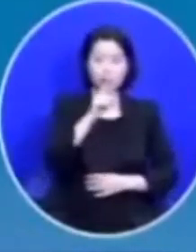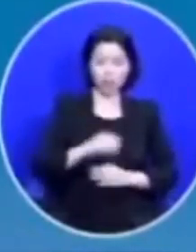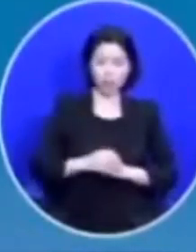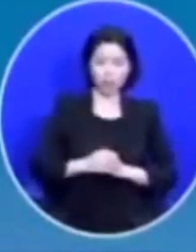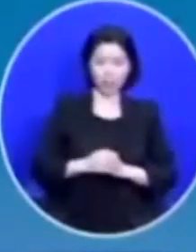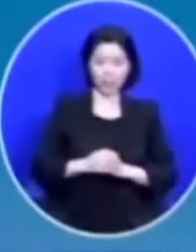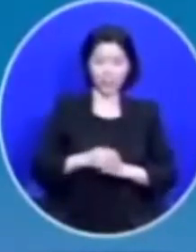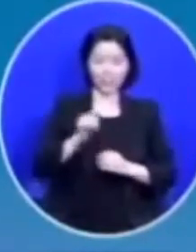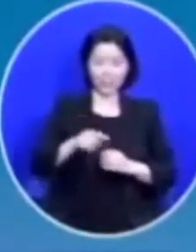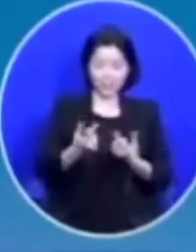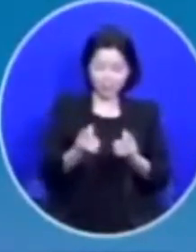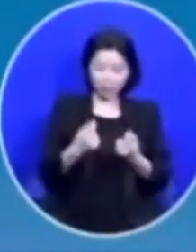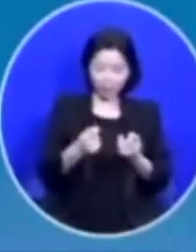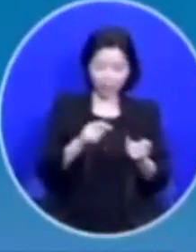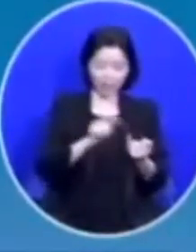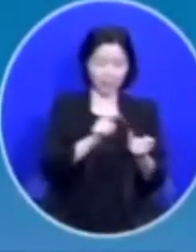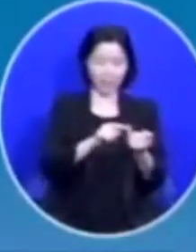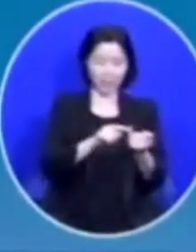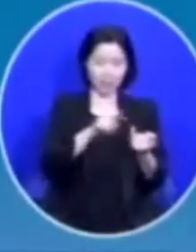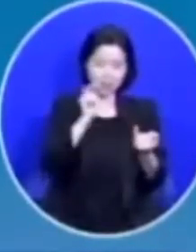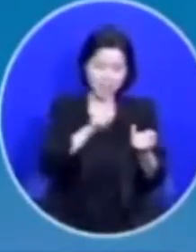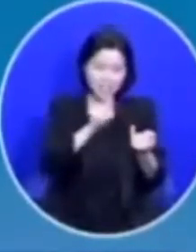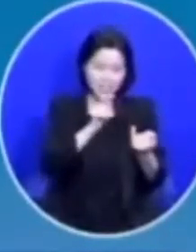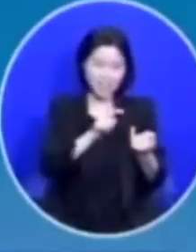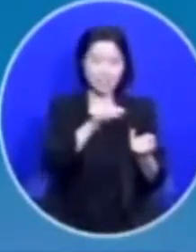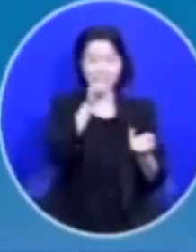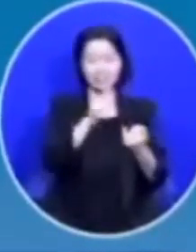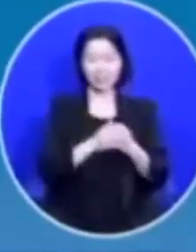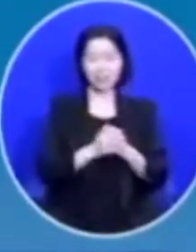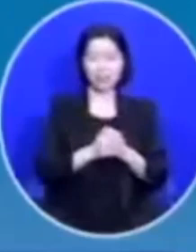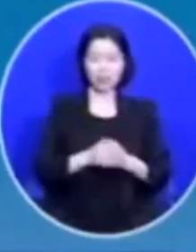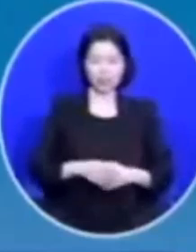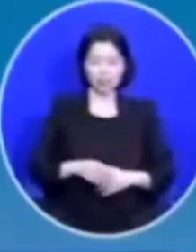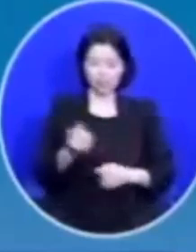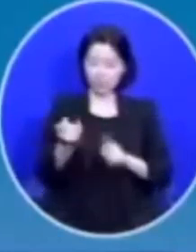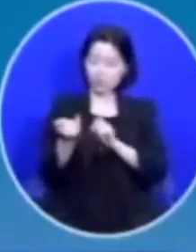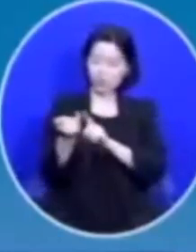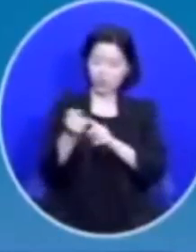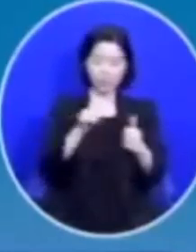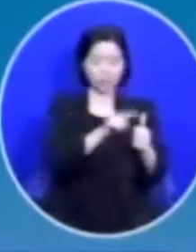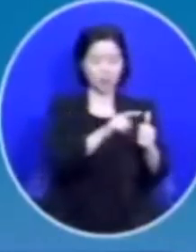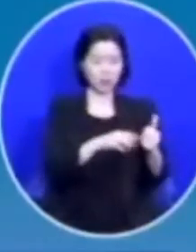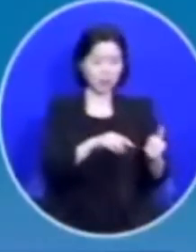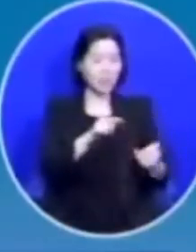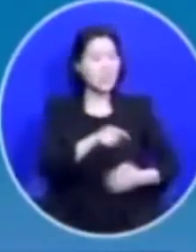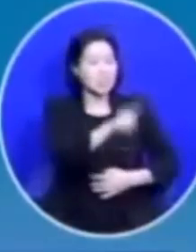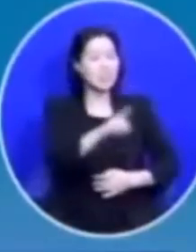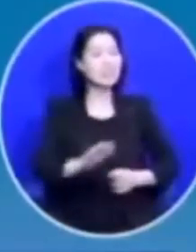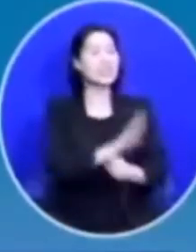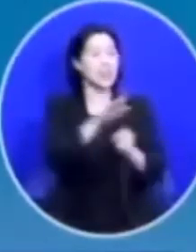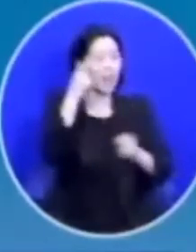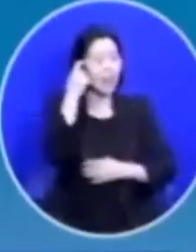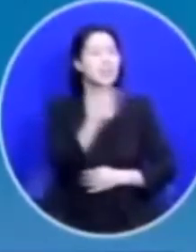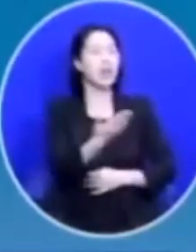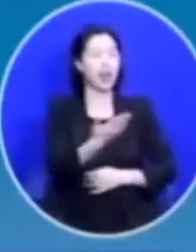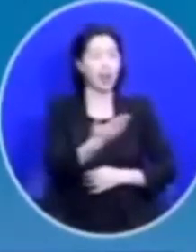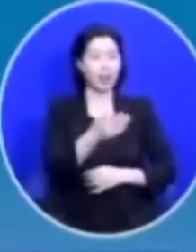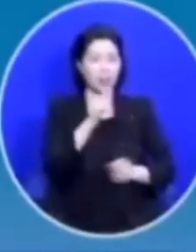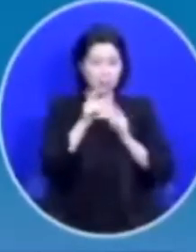순종을 강요한 2 그러면서 그게 사랑 이냐고 그래서 또 싸우는 부부 이야기 도